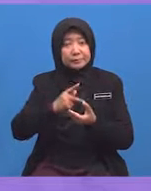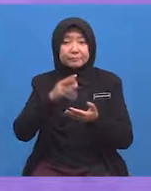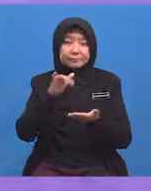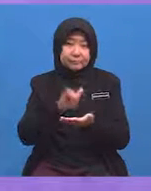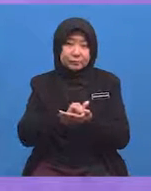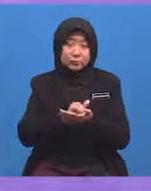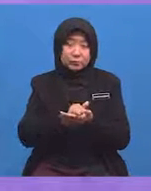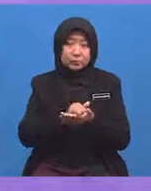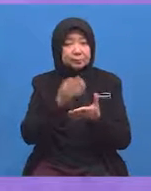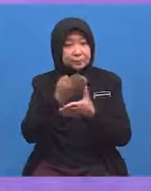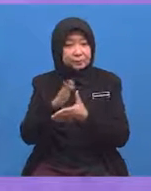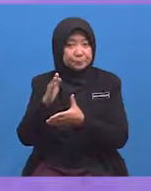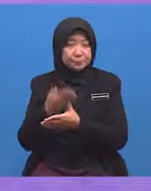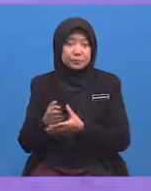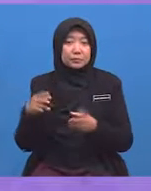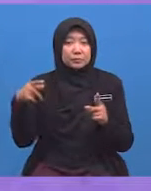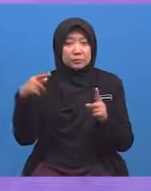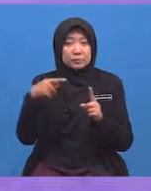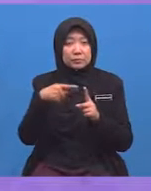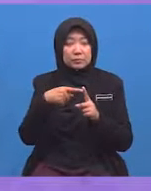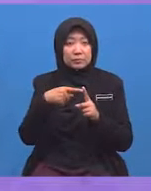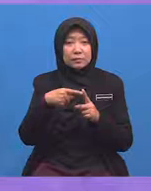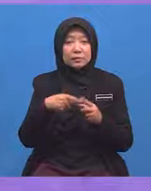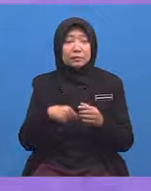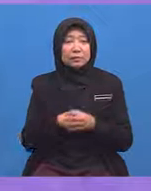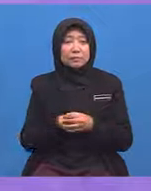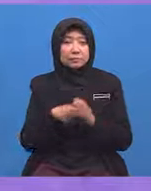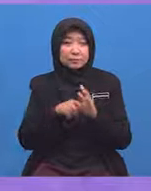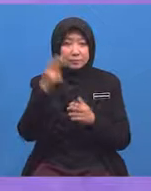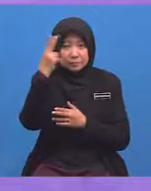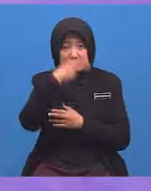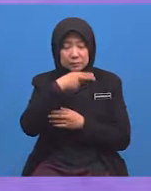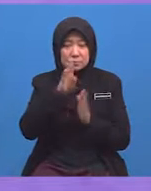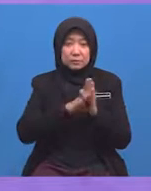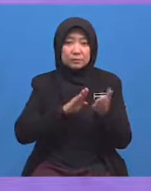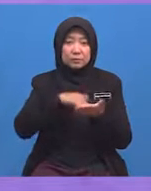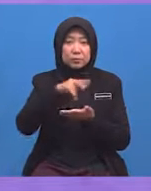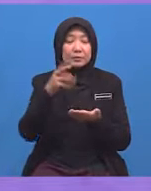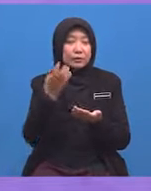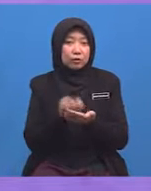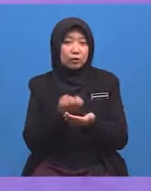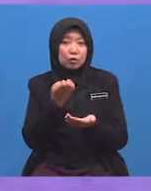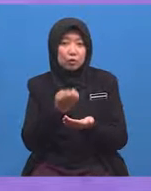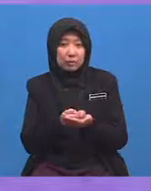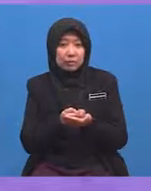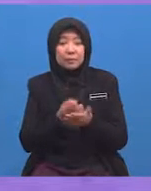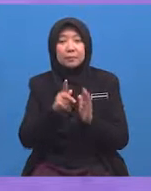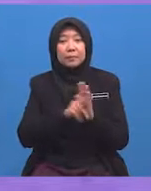Kesan-kesan tersebut dibahagikan kepada kesan terhadap pembangunan